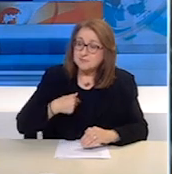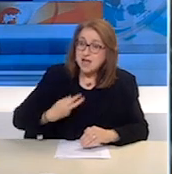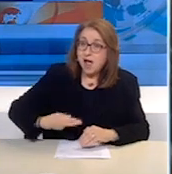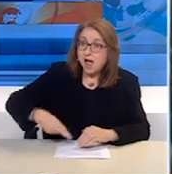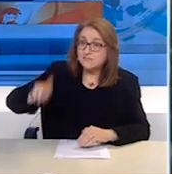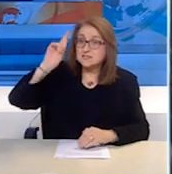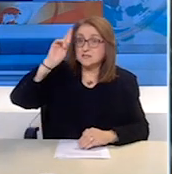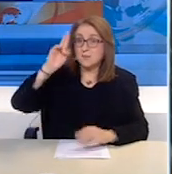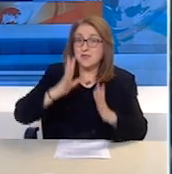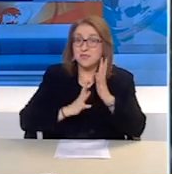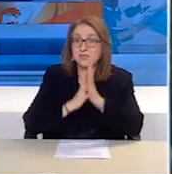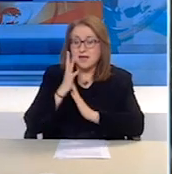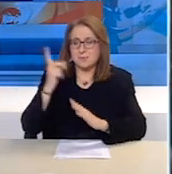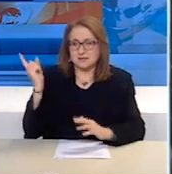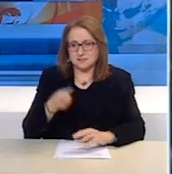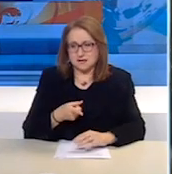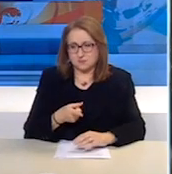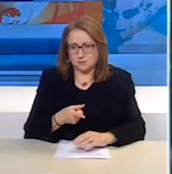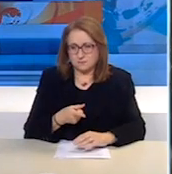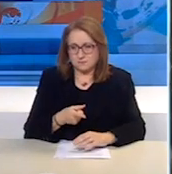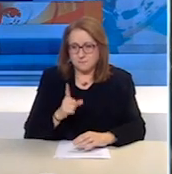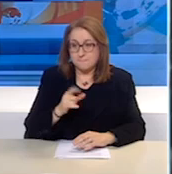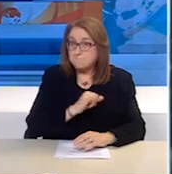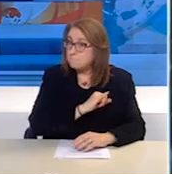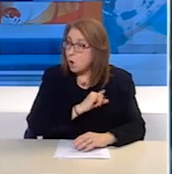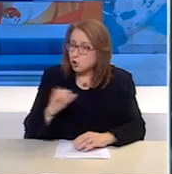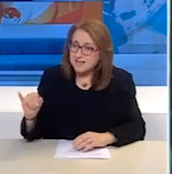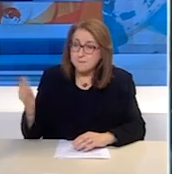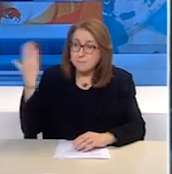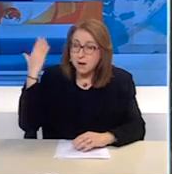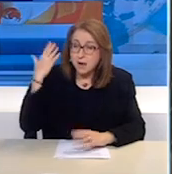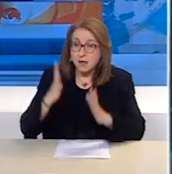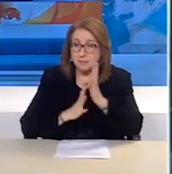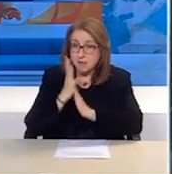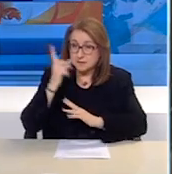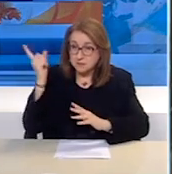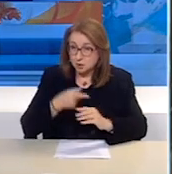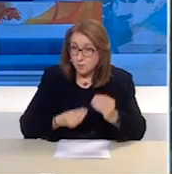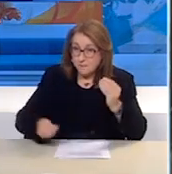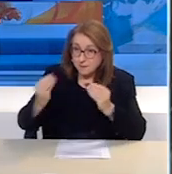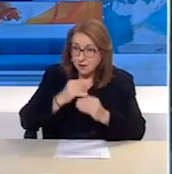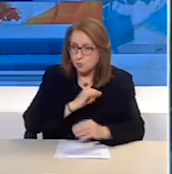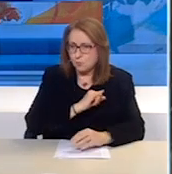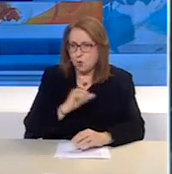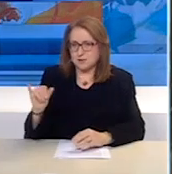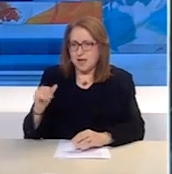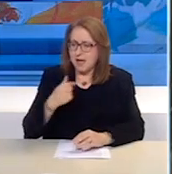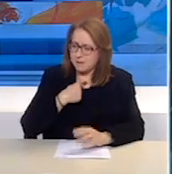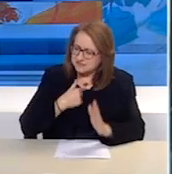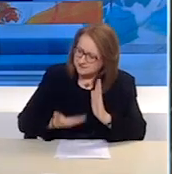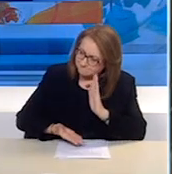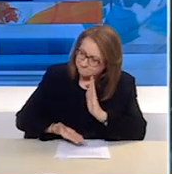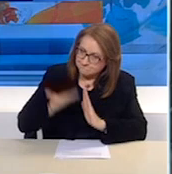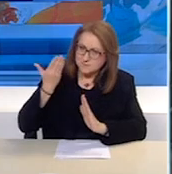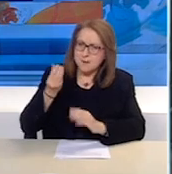πανδημίας. Καμία υγειονομική περιφέρεια δεν έχει ξεπεράσει ποτέ αυτό το 15%, άρα το έχουμε αυξήσει ακόμα παραπάνω από όσο